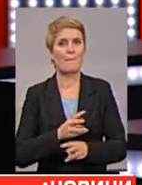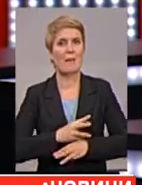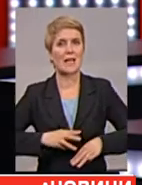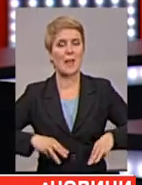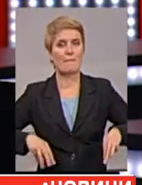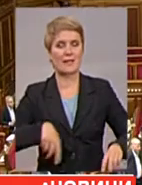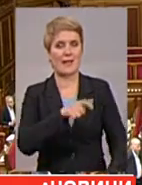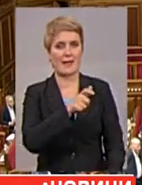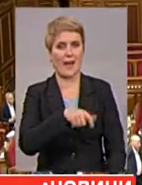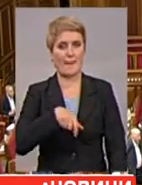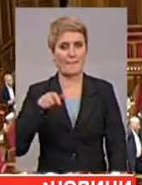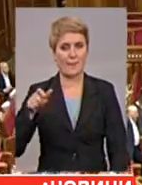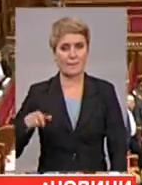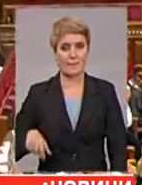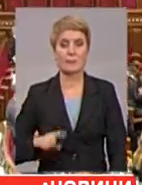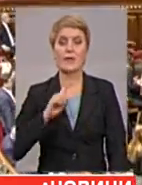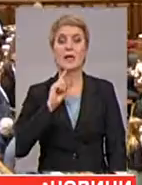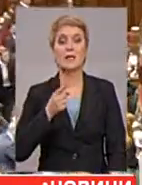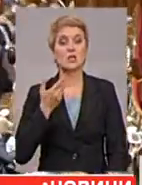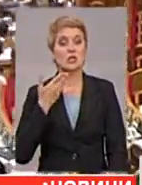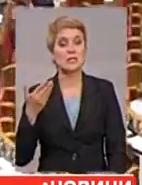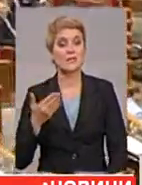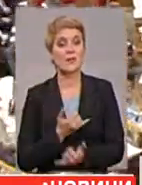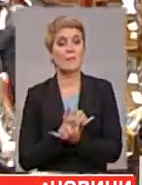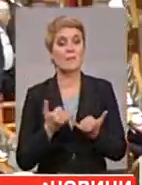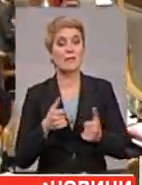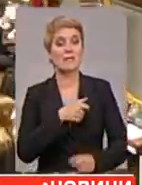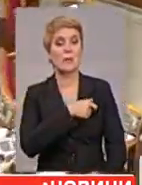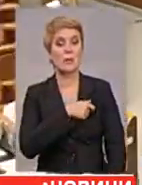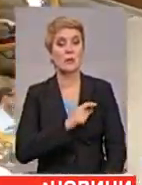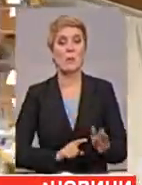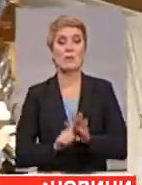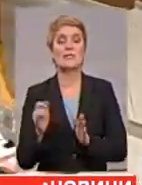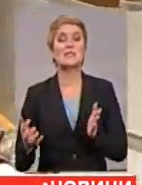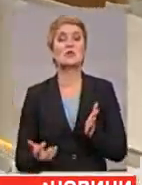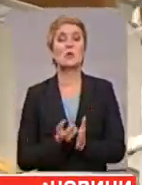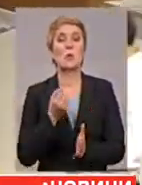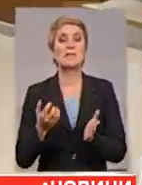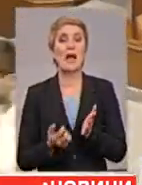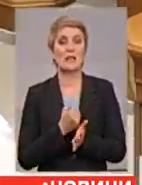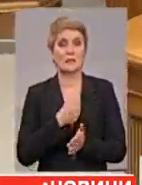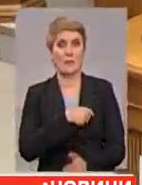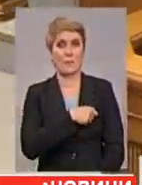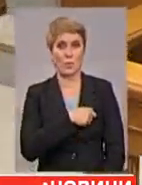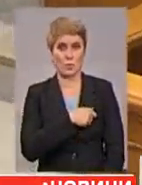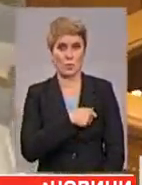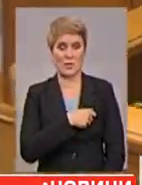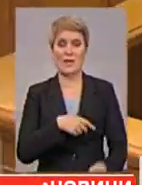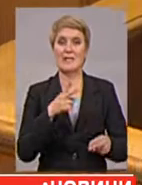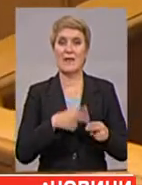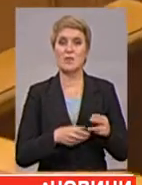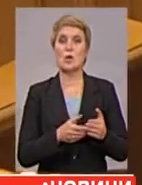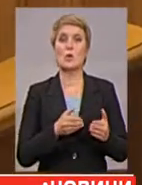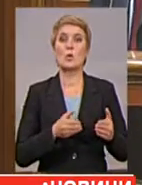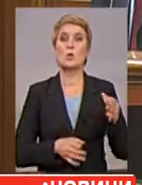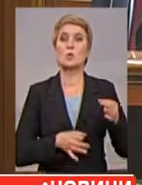Рощина. Річний звіт перед депутатами Юрій Луценко починає з досягнень прокуратури. Серед головних називає завершення досудового слідства,